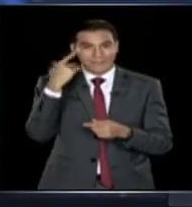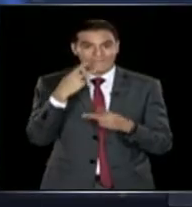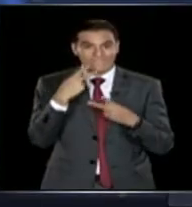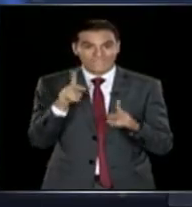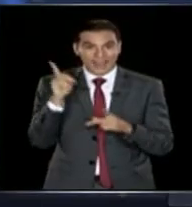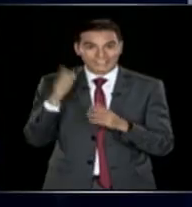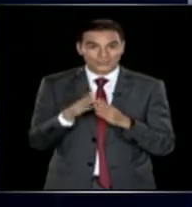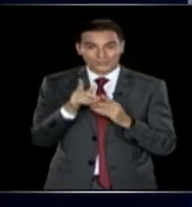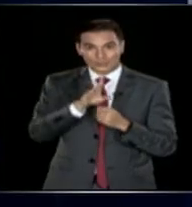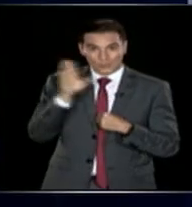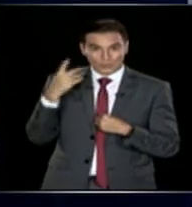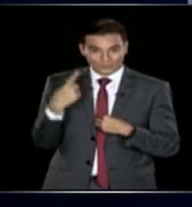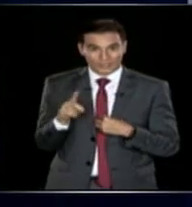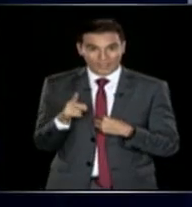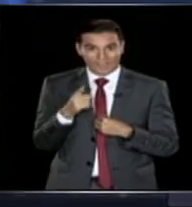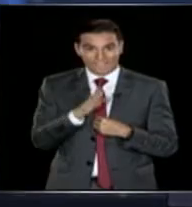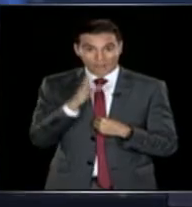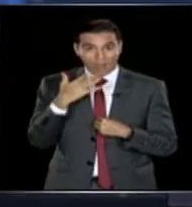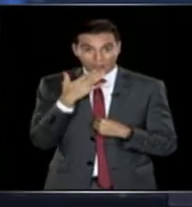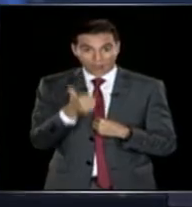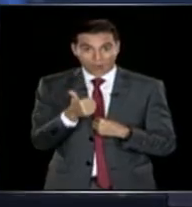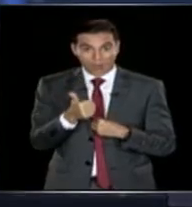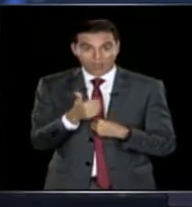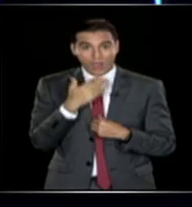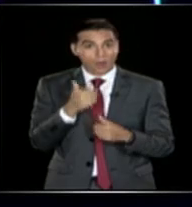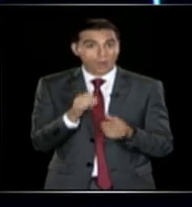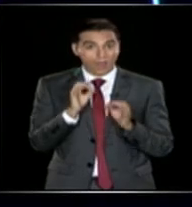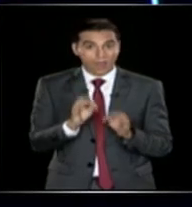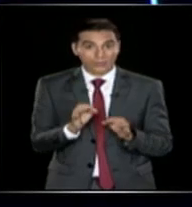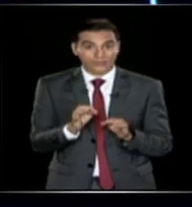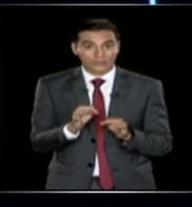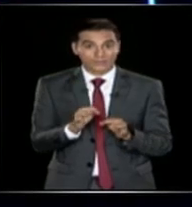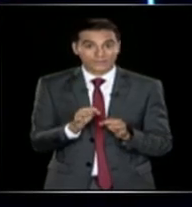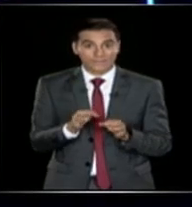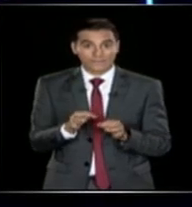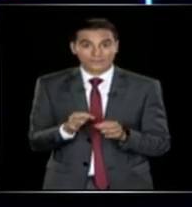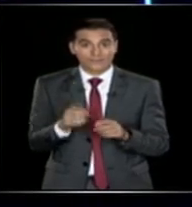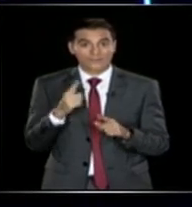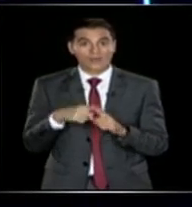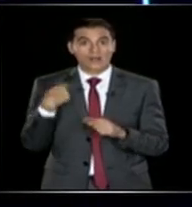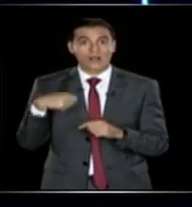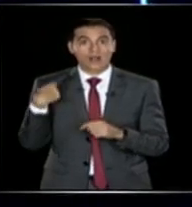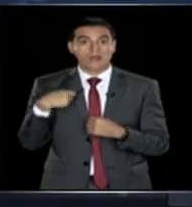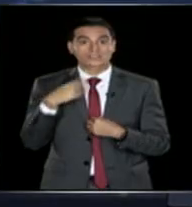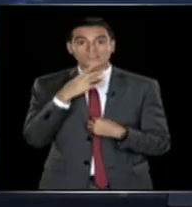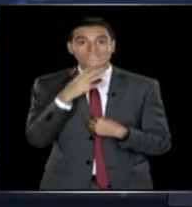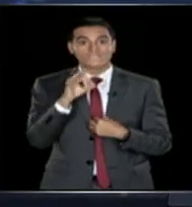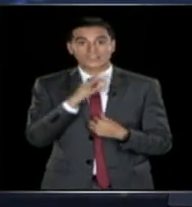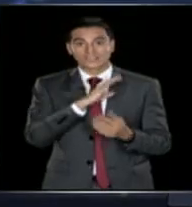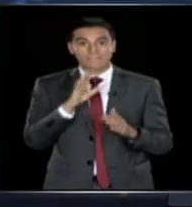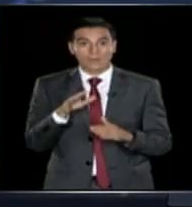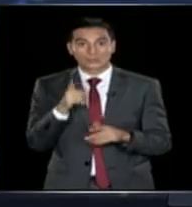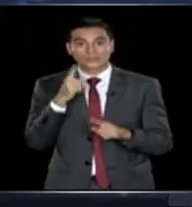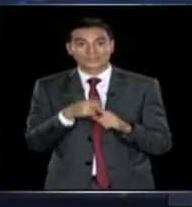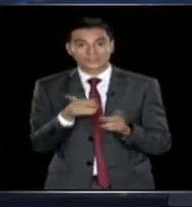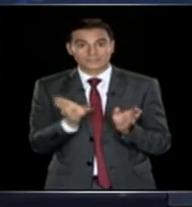ده. روحت الافتتاح ده كان حلو؟ اه حلو قوي. فرانسوا اولاند الرئيس الفرنسي كان موجود، وانت كنت